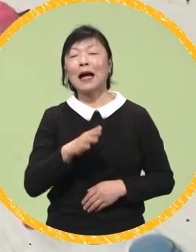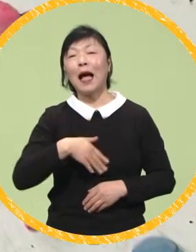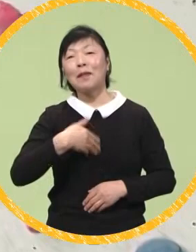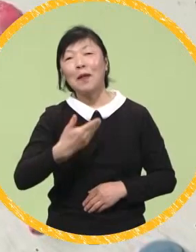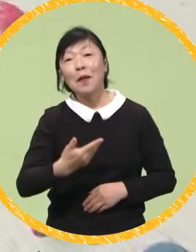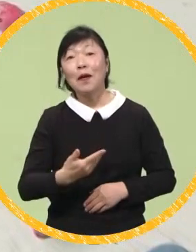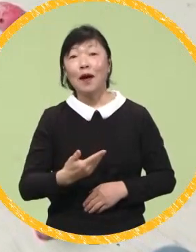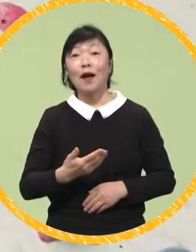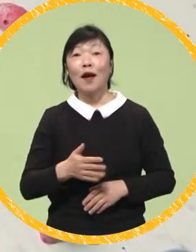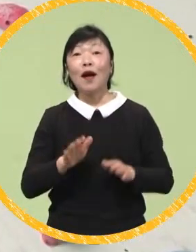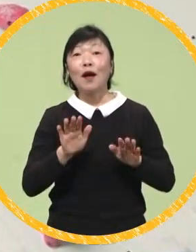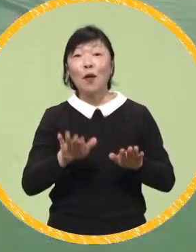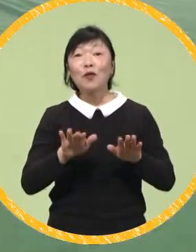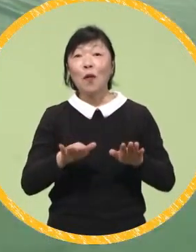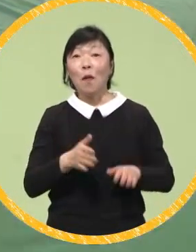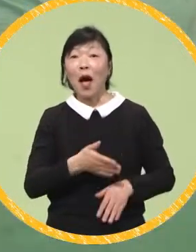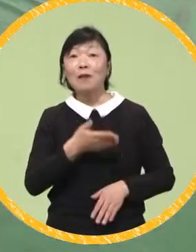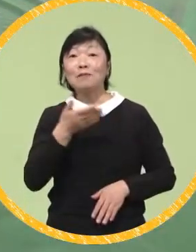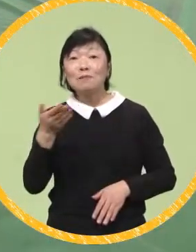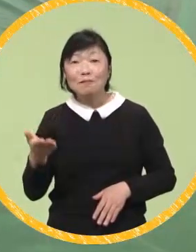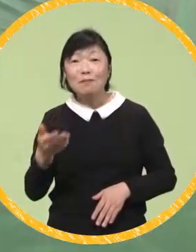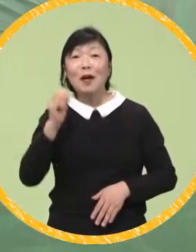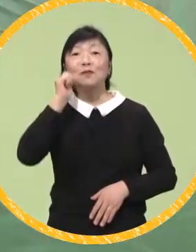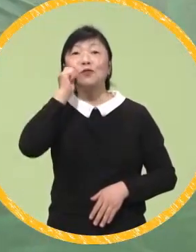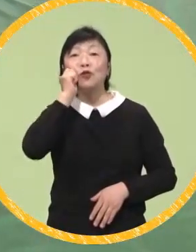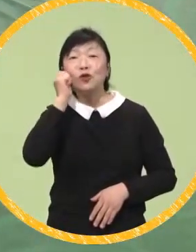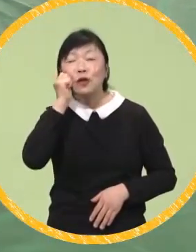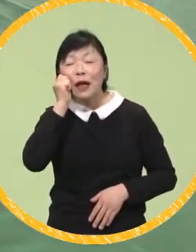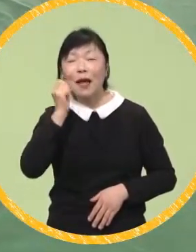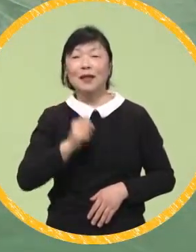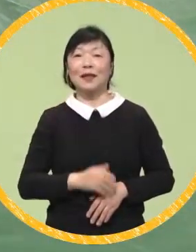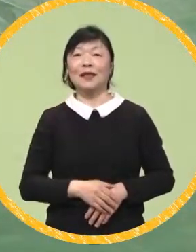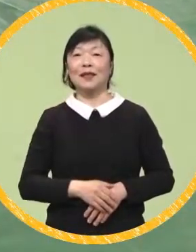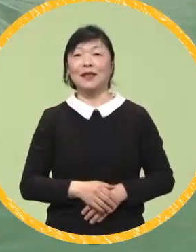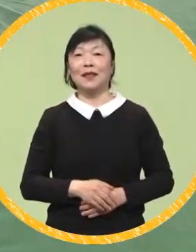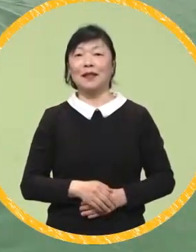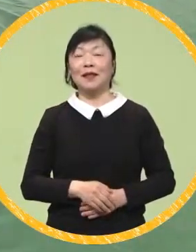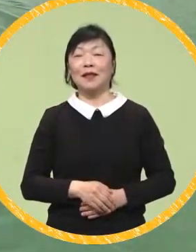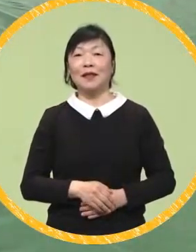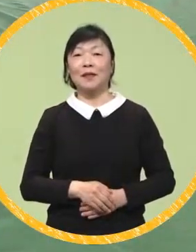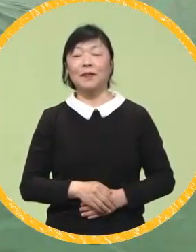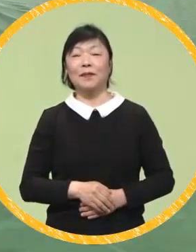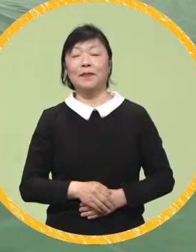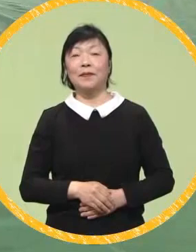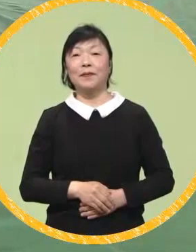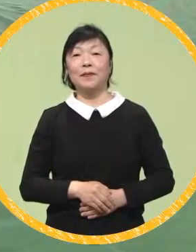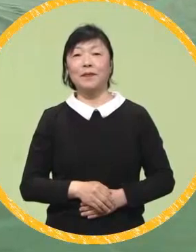次はこの上級者向けの壁に挑むようです調子に乗らないほうがいいよいい